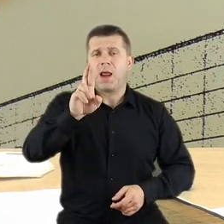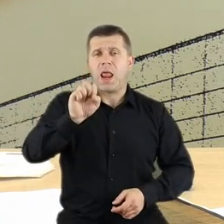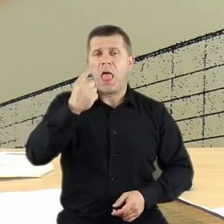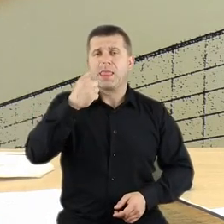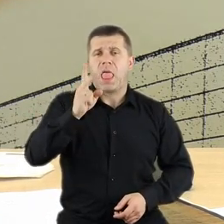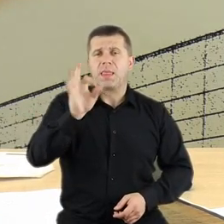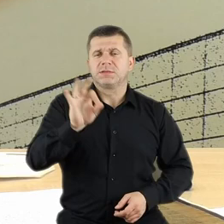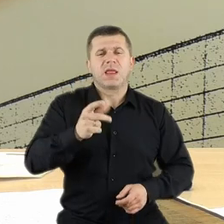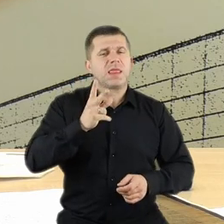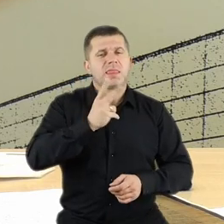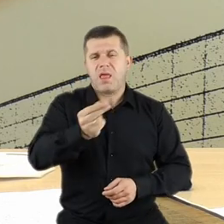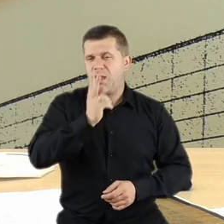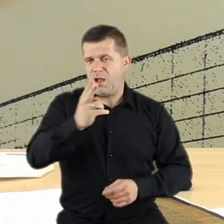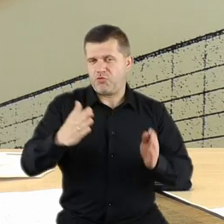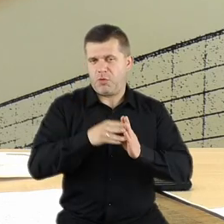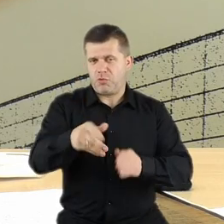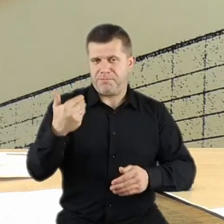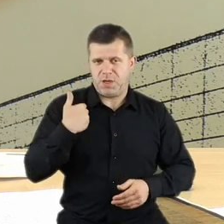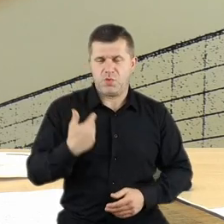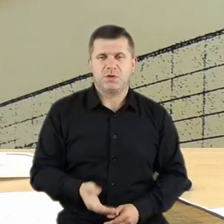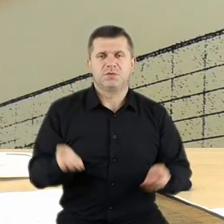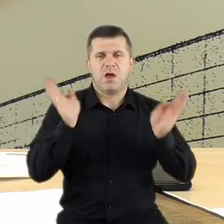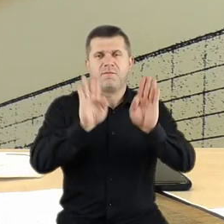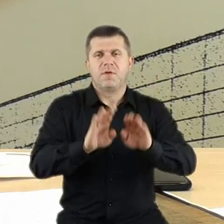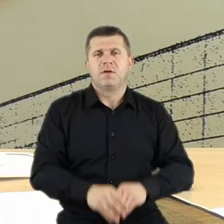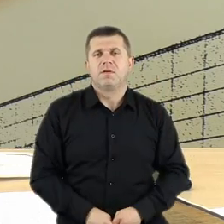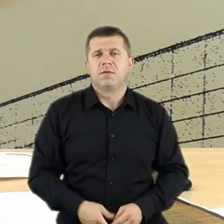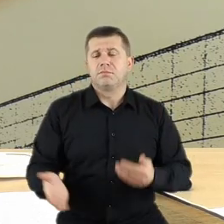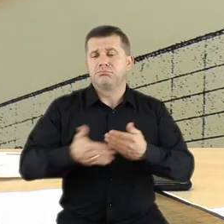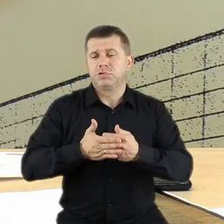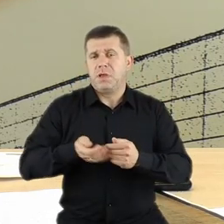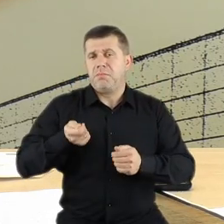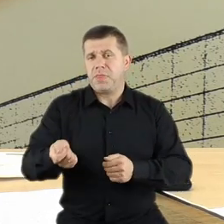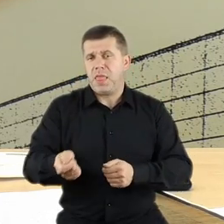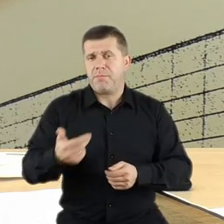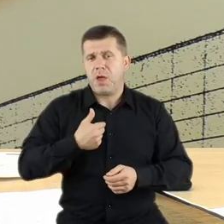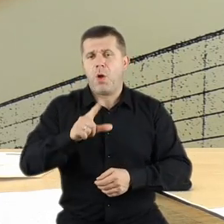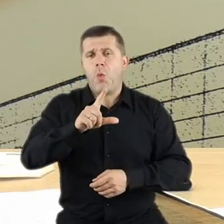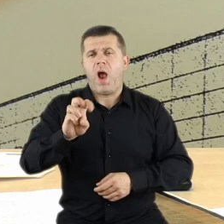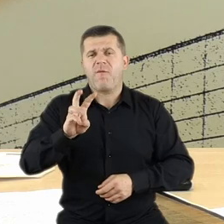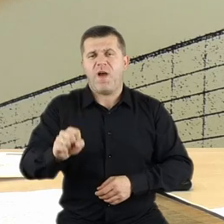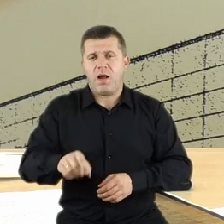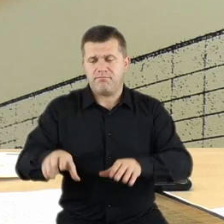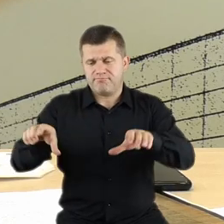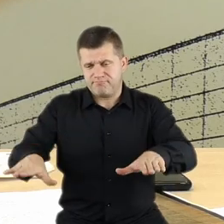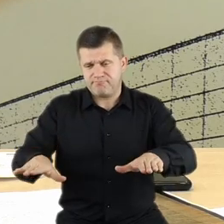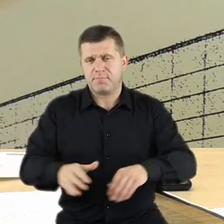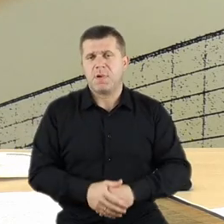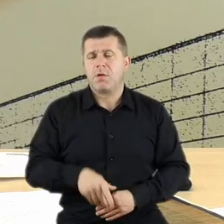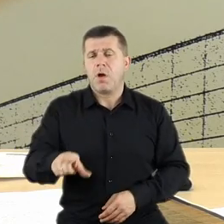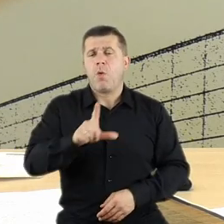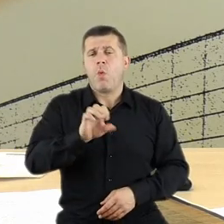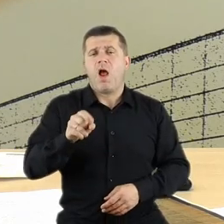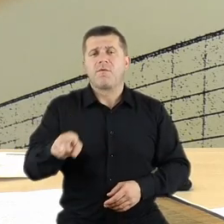chałupie był i tak przy piecu stała a to była ta łamanie i